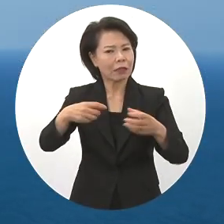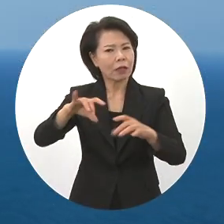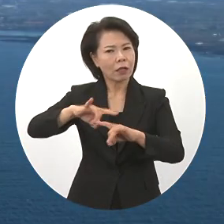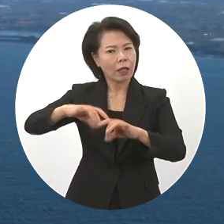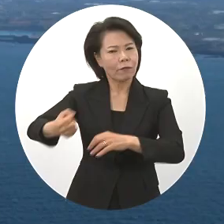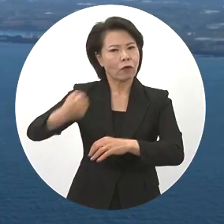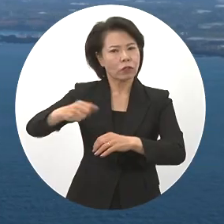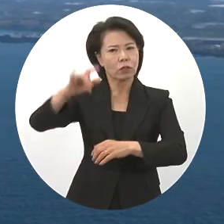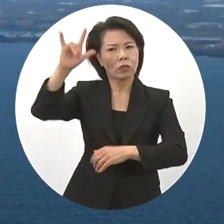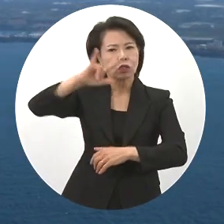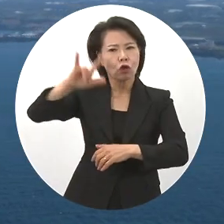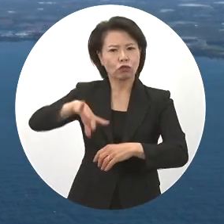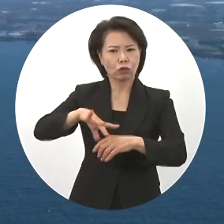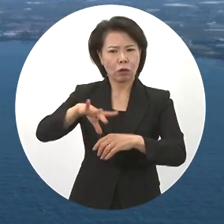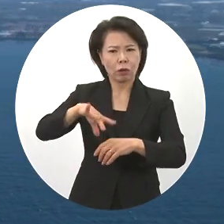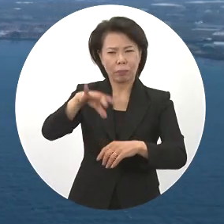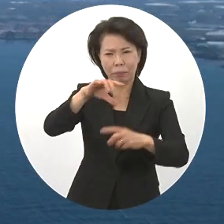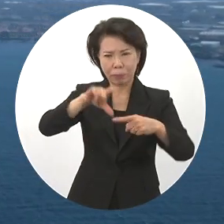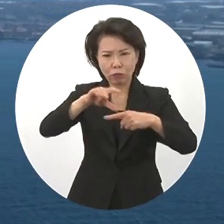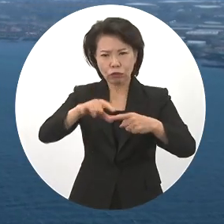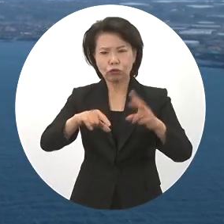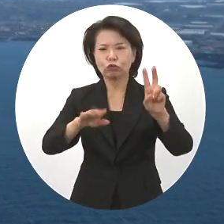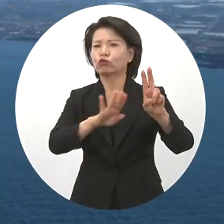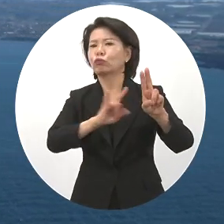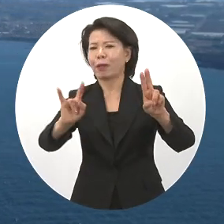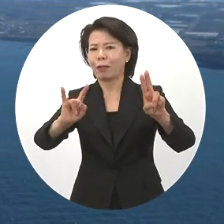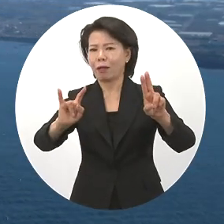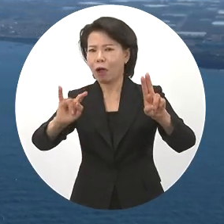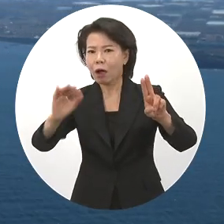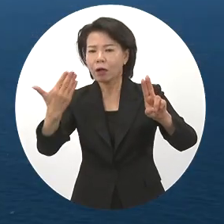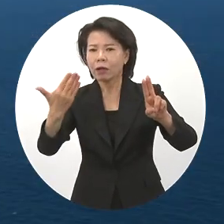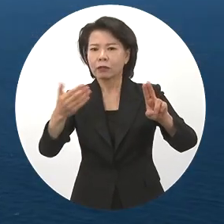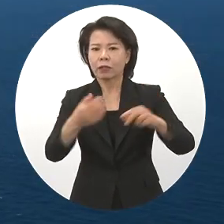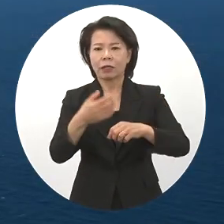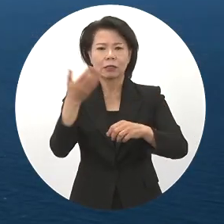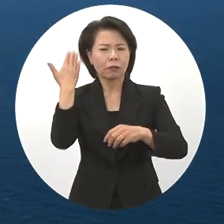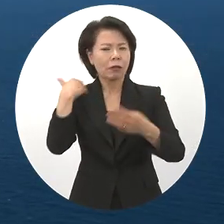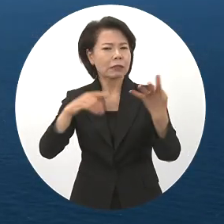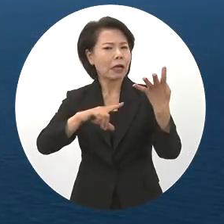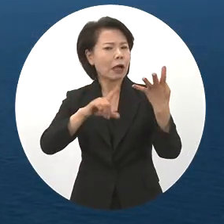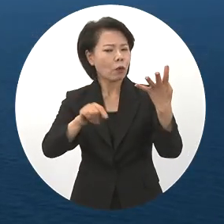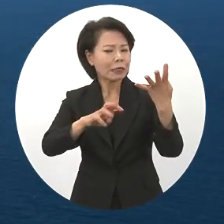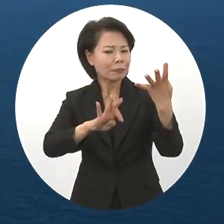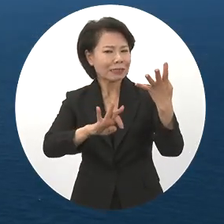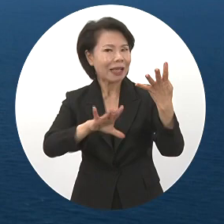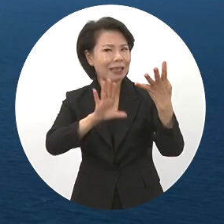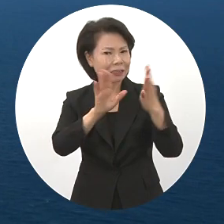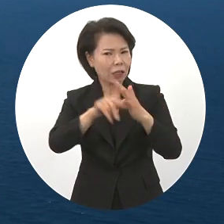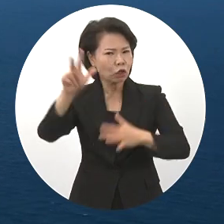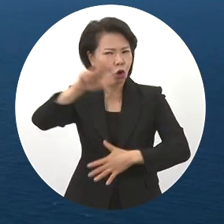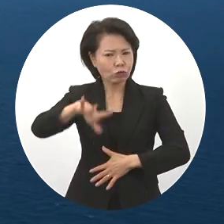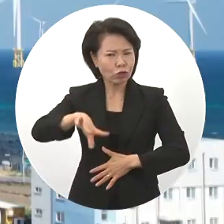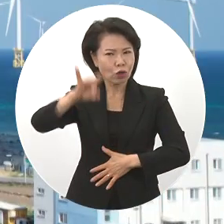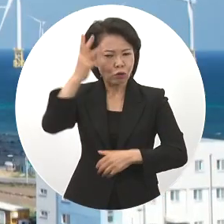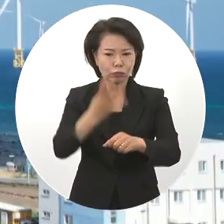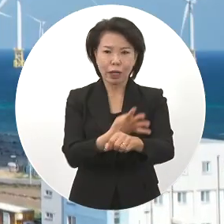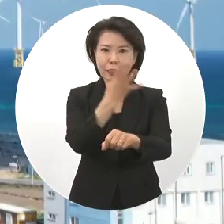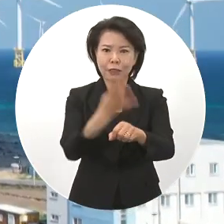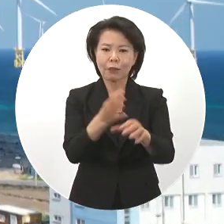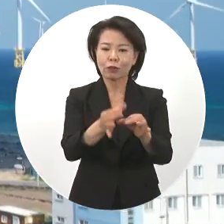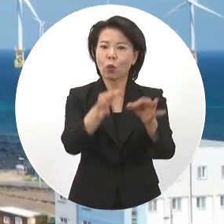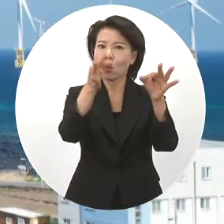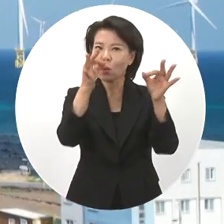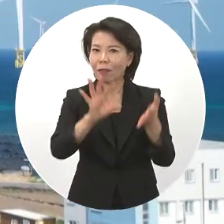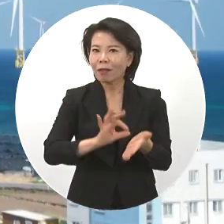비율은 전국 평균의 2배인 20%를 기록했는데요. 지난 4월 14일에는 전국 최초로